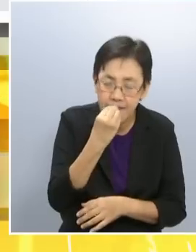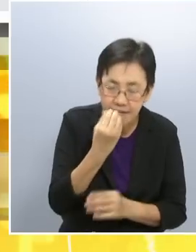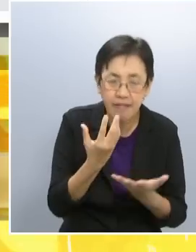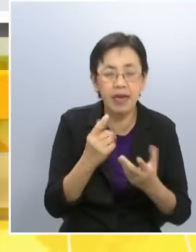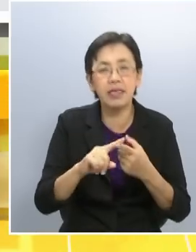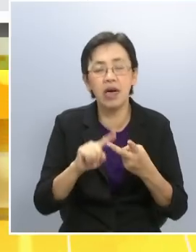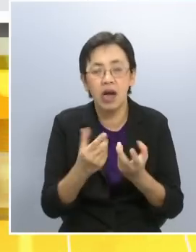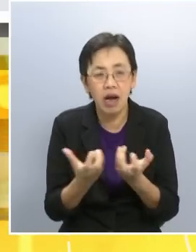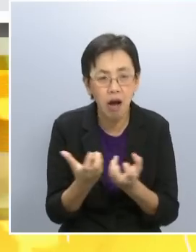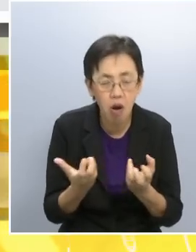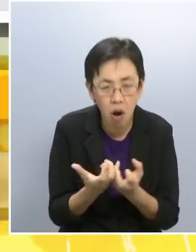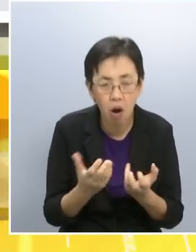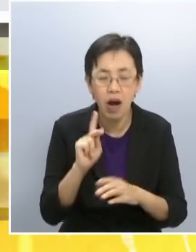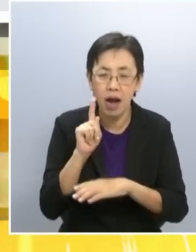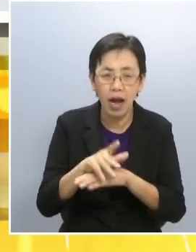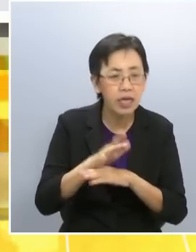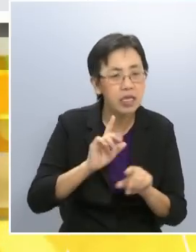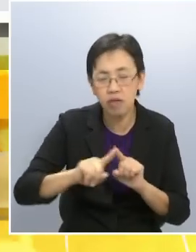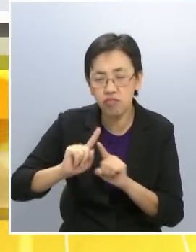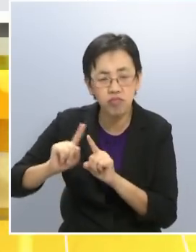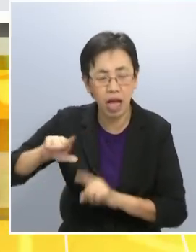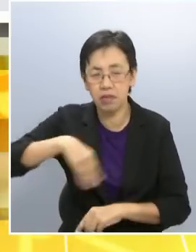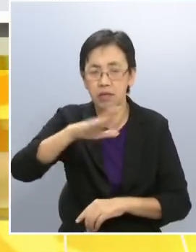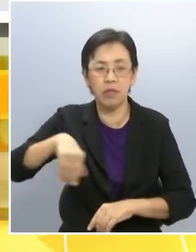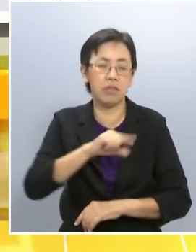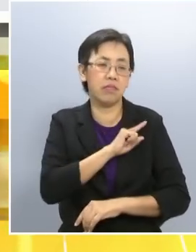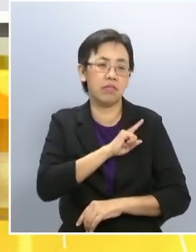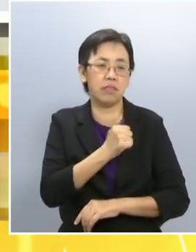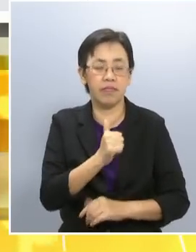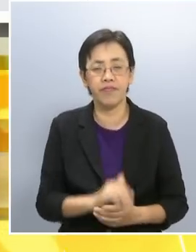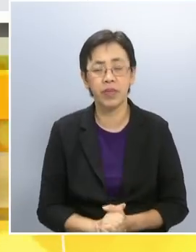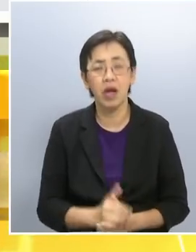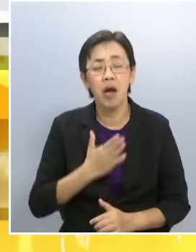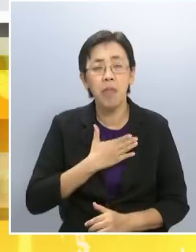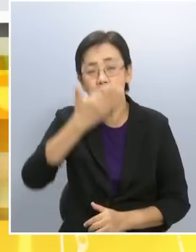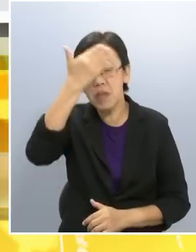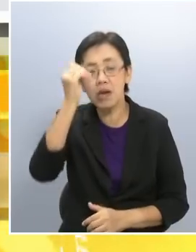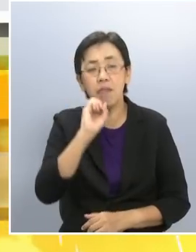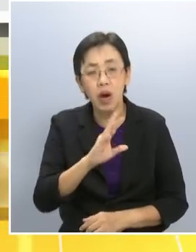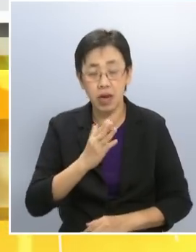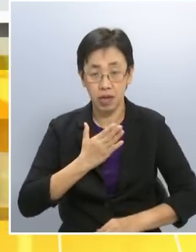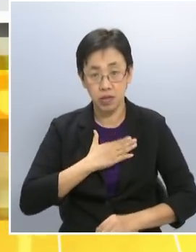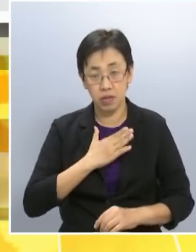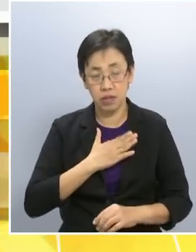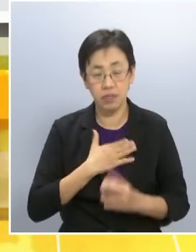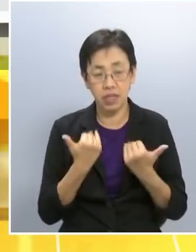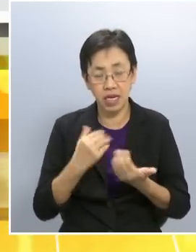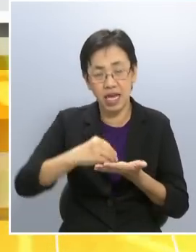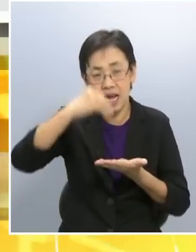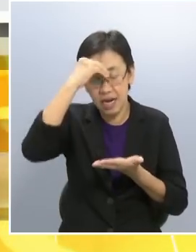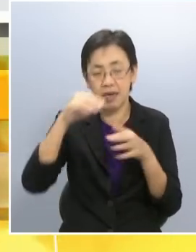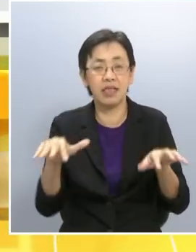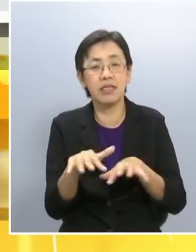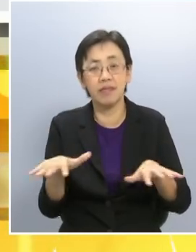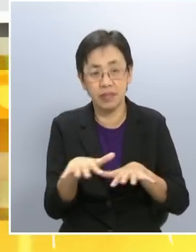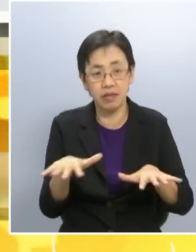สิ่งของต่างๆอินเทอร์เน็ตทุกอย่างและน้องก็บอกว่าผมอาจลืมบอกไปตัวผมในตอนนี้เป็นนักเรียนธรรมดาคน